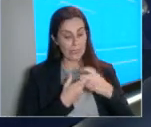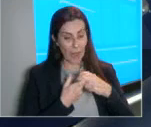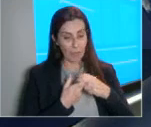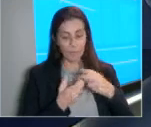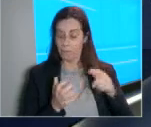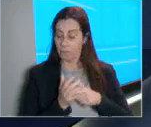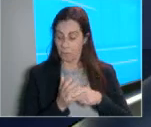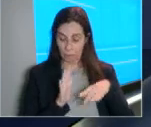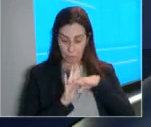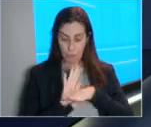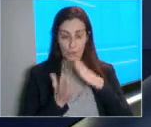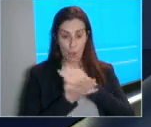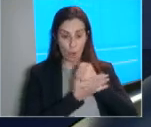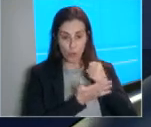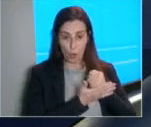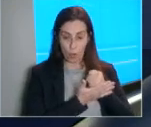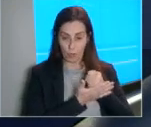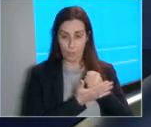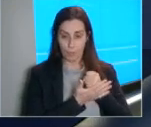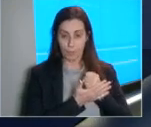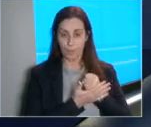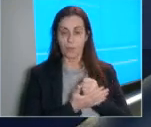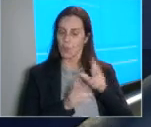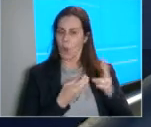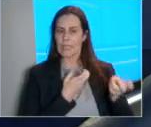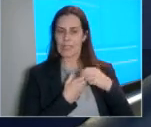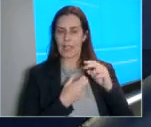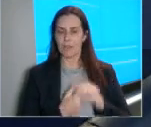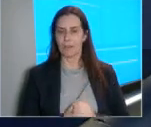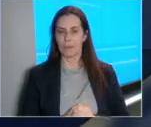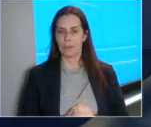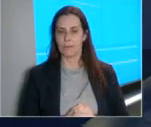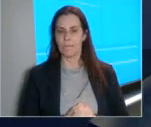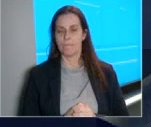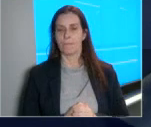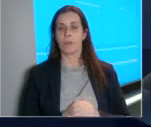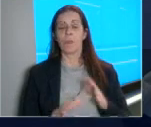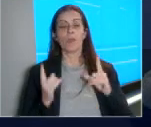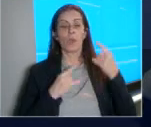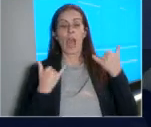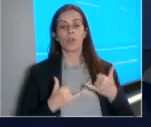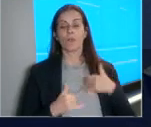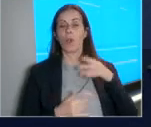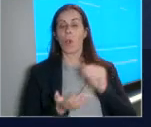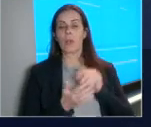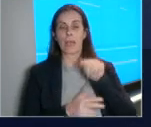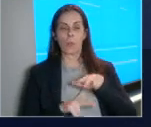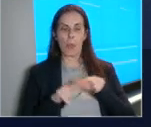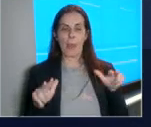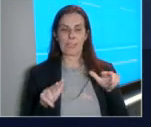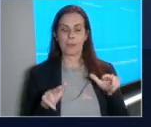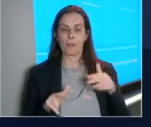בסיס הדברים האלה שאושרו בחוק, יכול לבוא ולהצטרף כל מפלגה. מה שקורה היום, אנחנו אפילו עוד לא הגענו